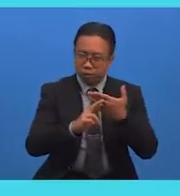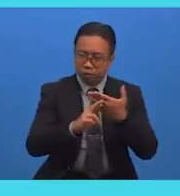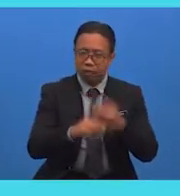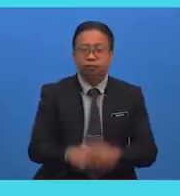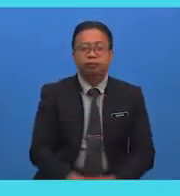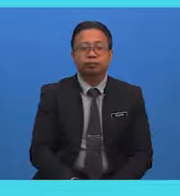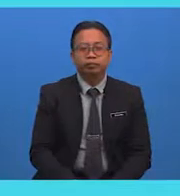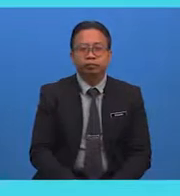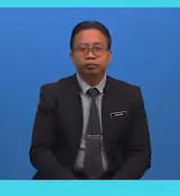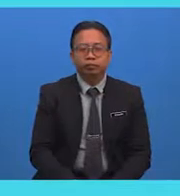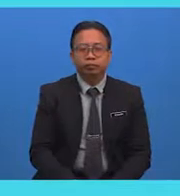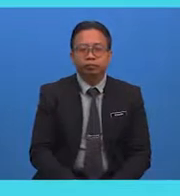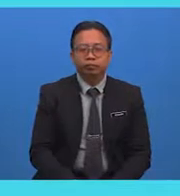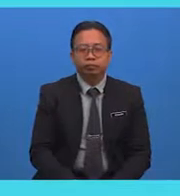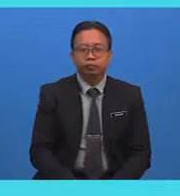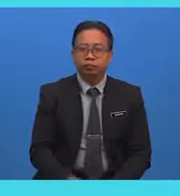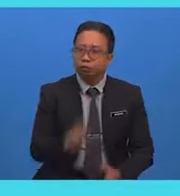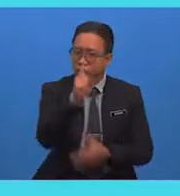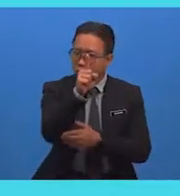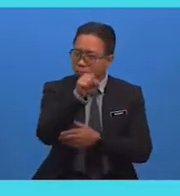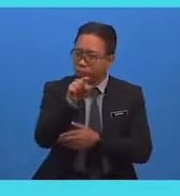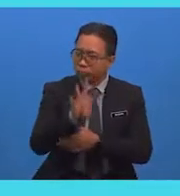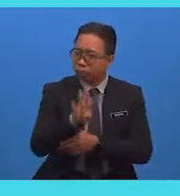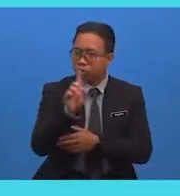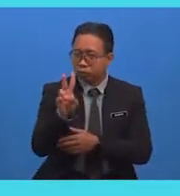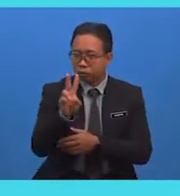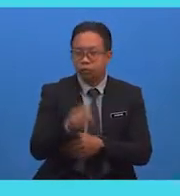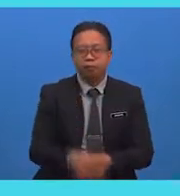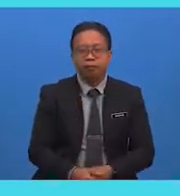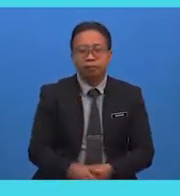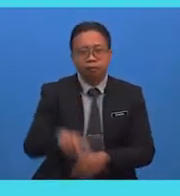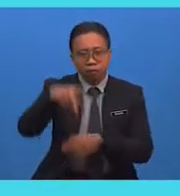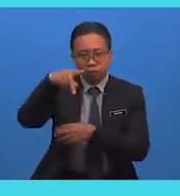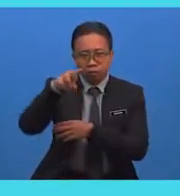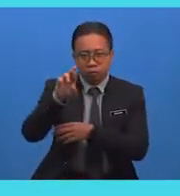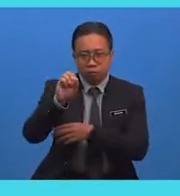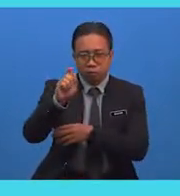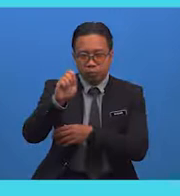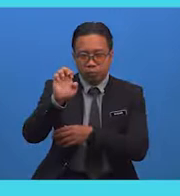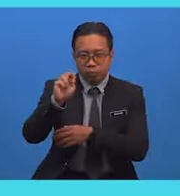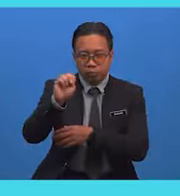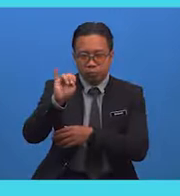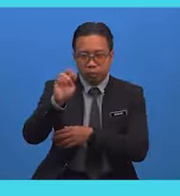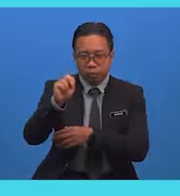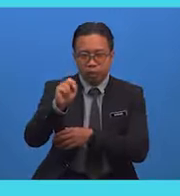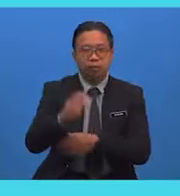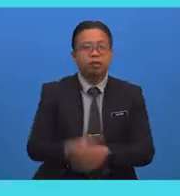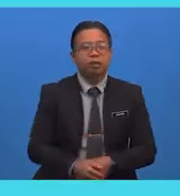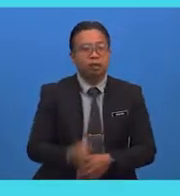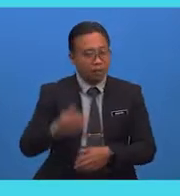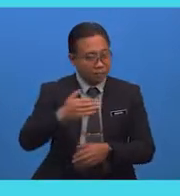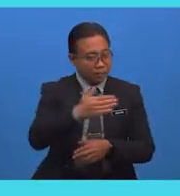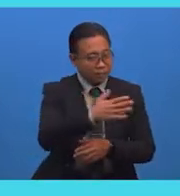ubi. Manakala suku yang kedua pula ialah protein sihat seperti ikan,